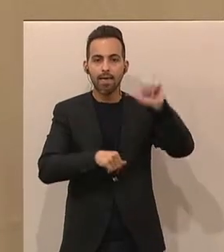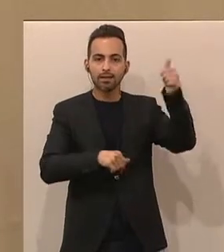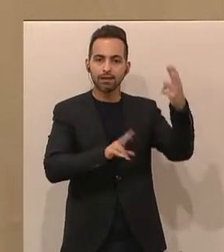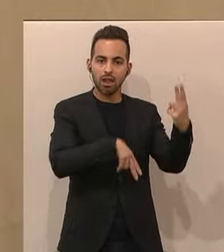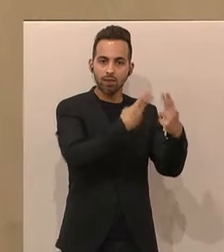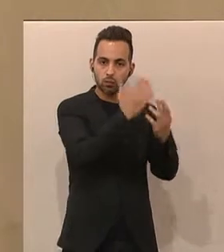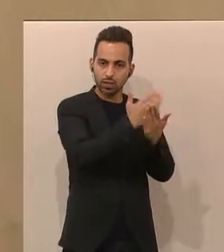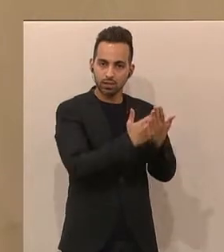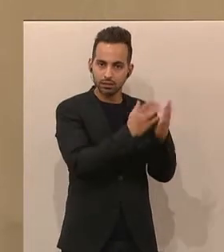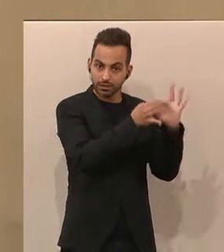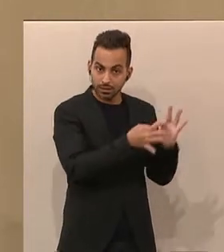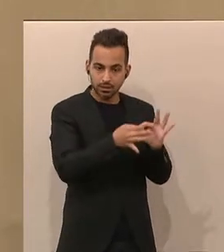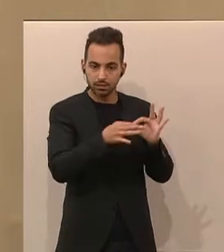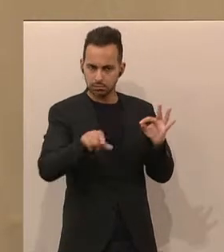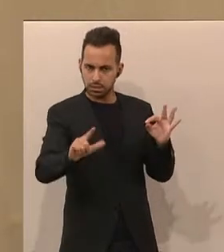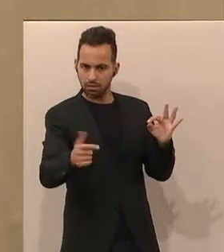aber auch